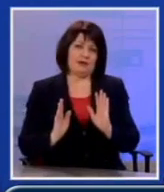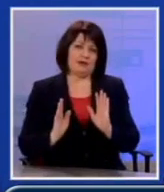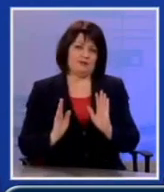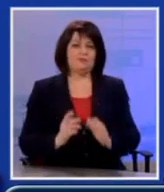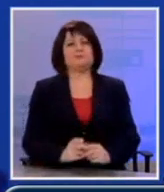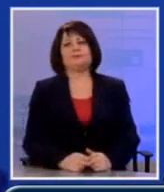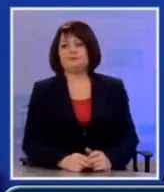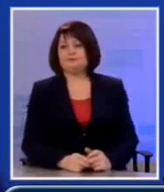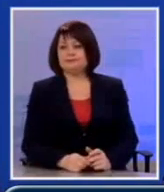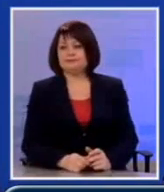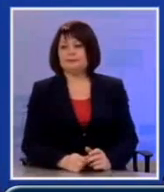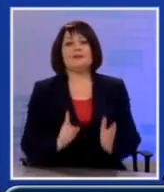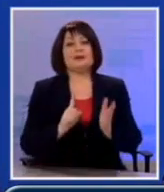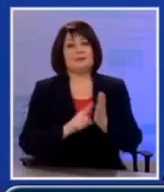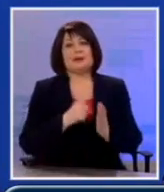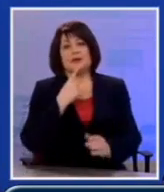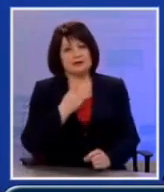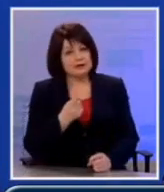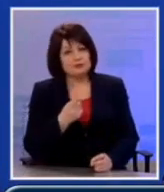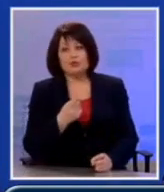δημιουργικότητας. Πρέπει να σας πω ότι